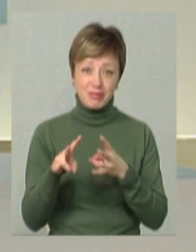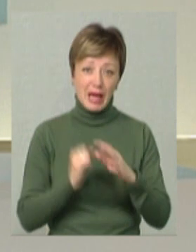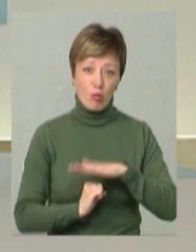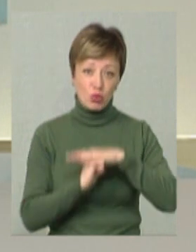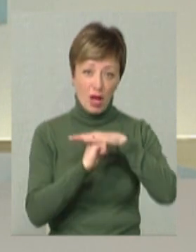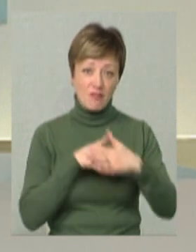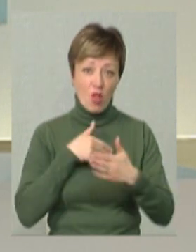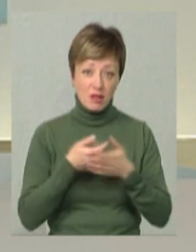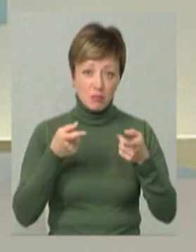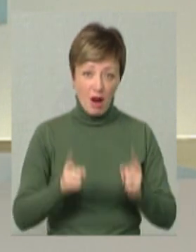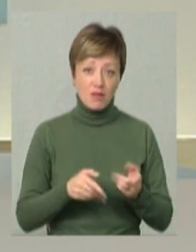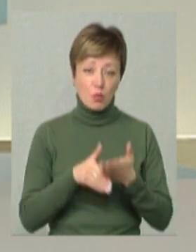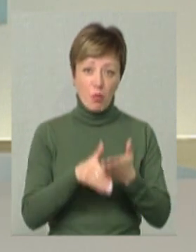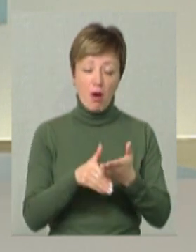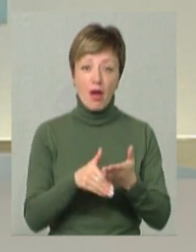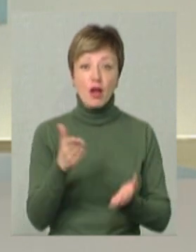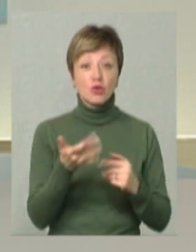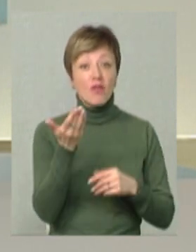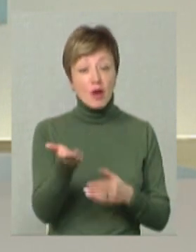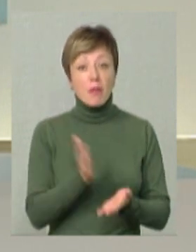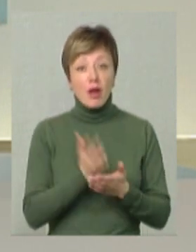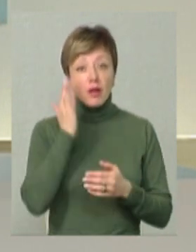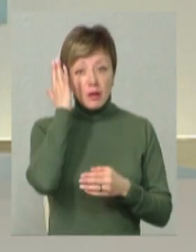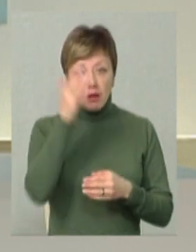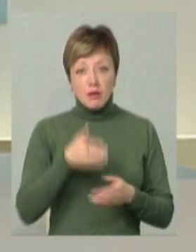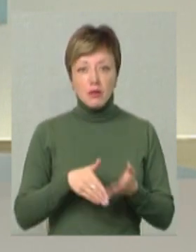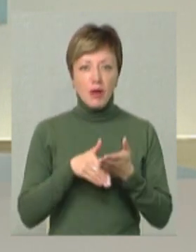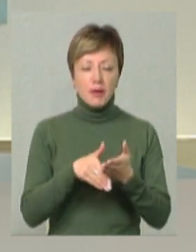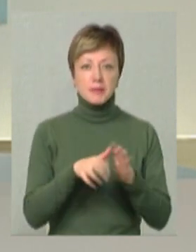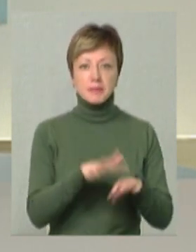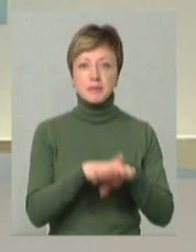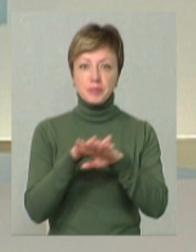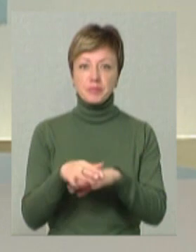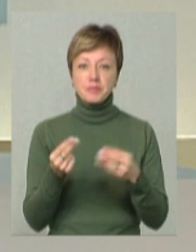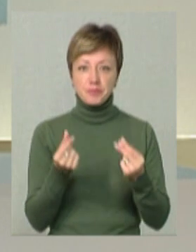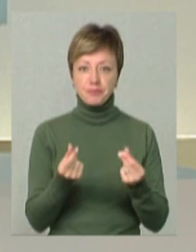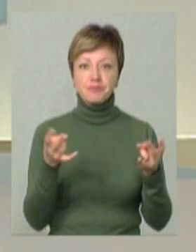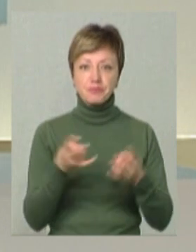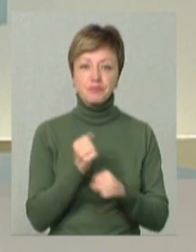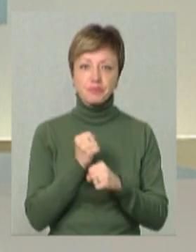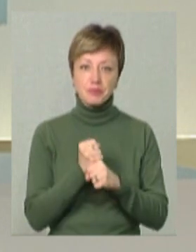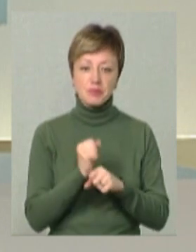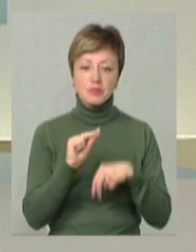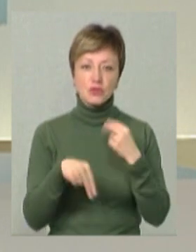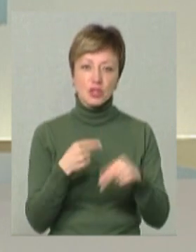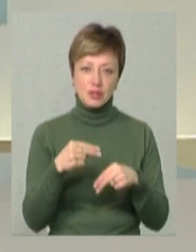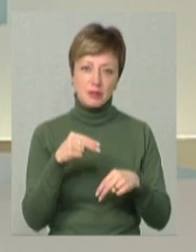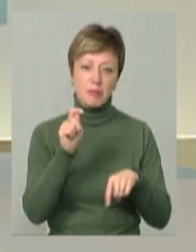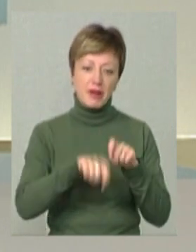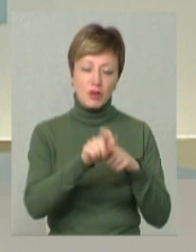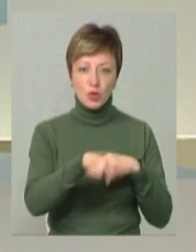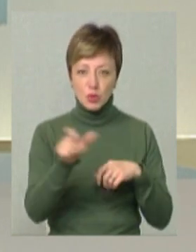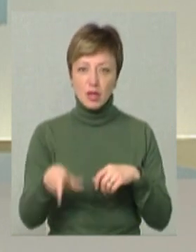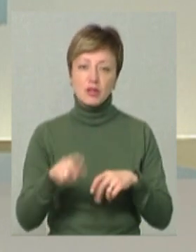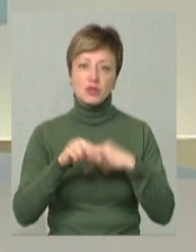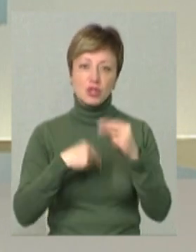тих волонтерів, які справді допомагають. Тому якщо ви маєте намір допомогти, перерахувати якісь кошти, то варто робити це через перевірених людей,